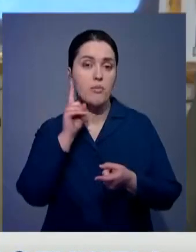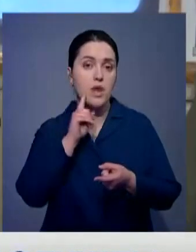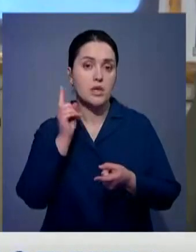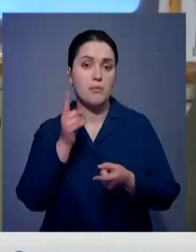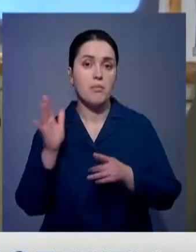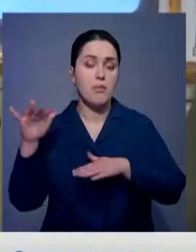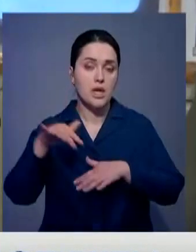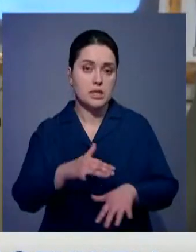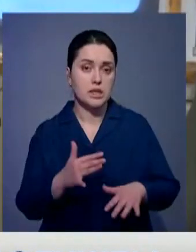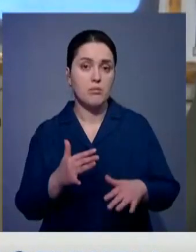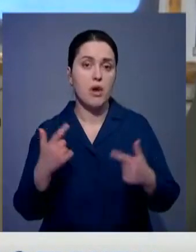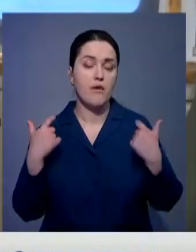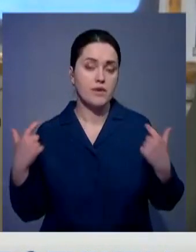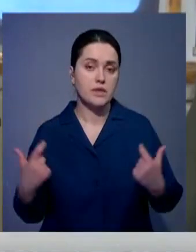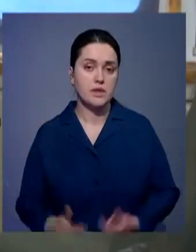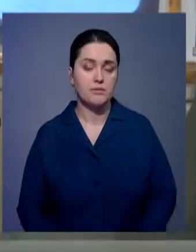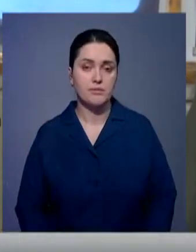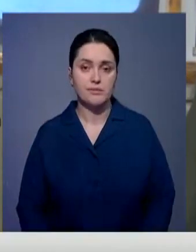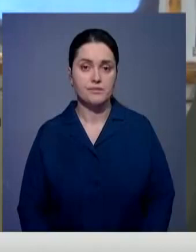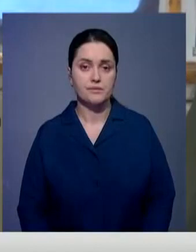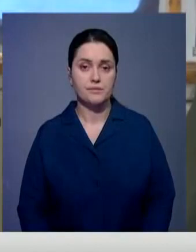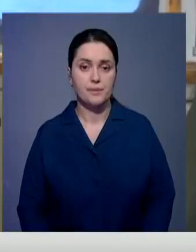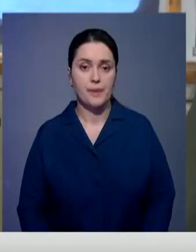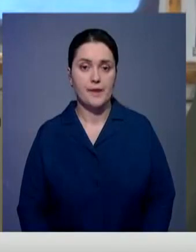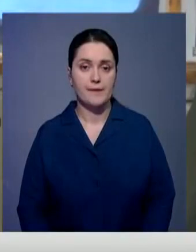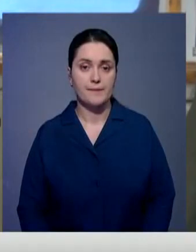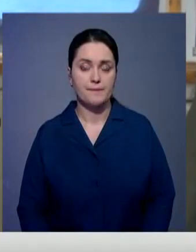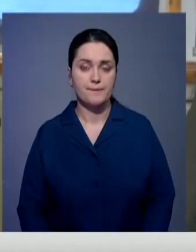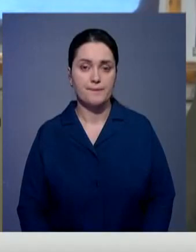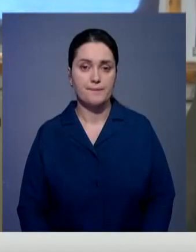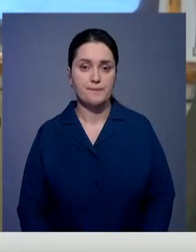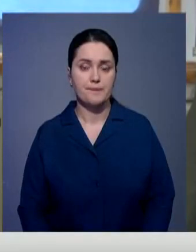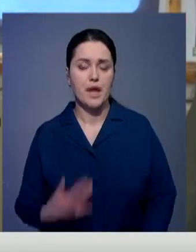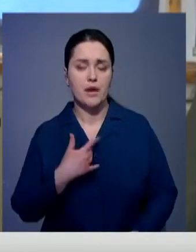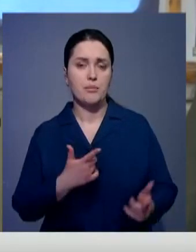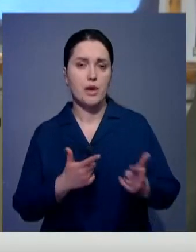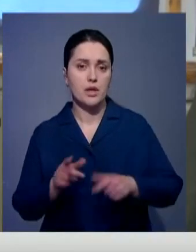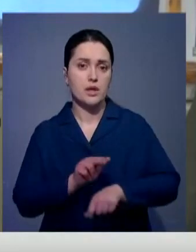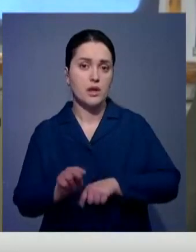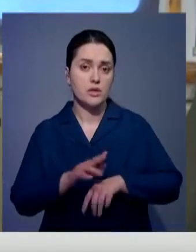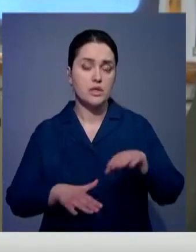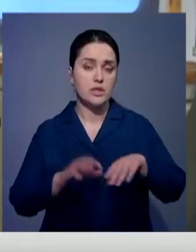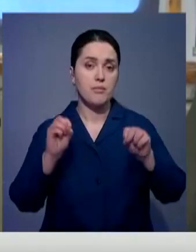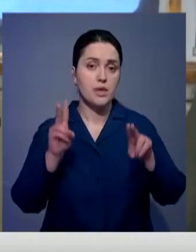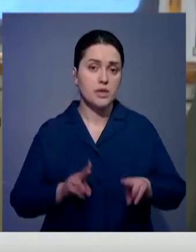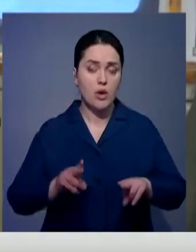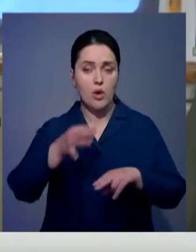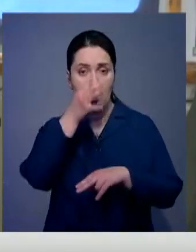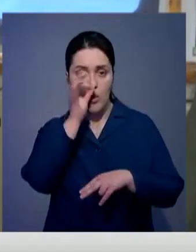Мы смогли отладить слаженность экипажей, подготовить специалистов, которые наработали определенный